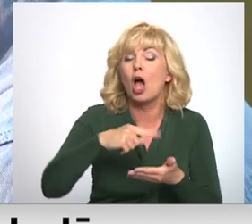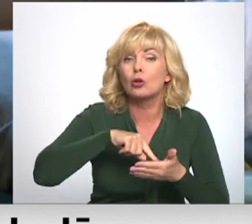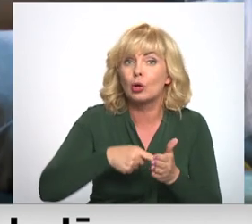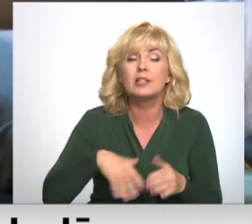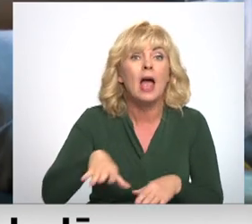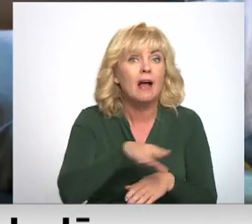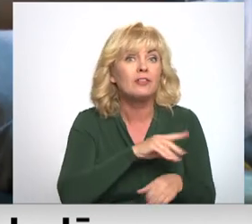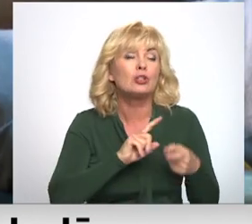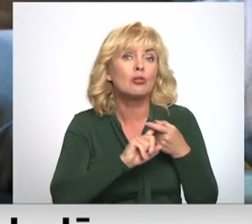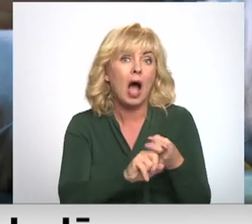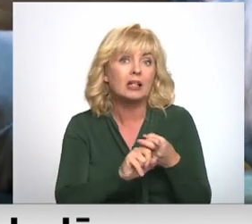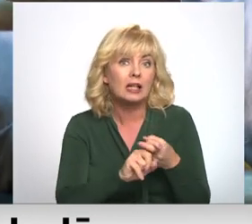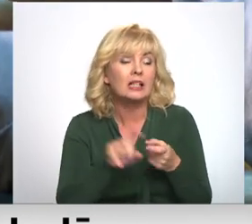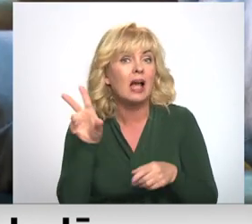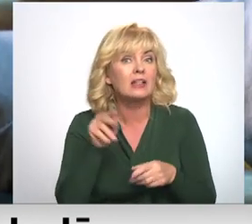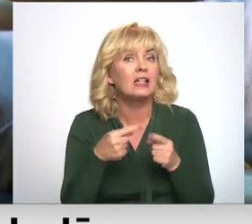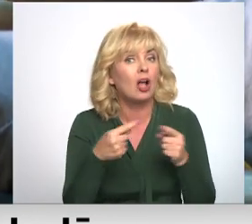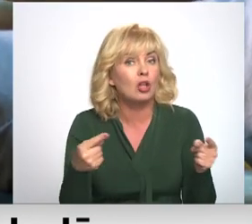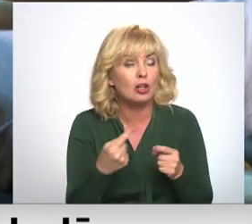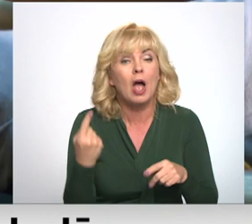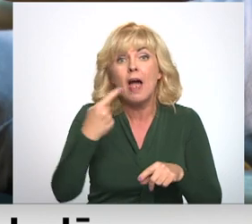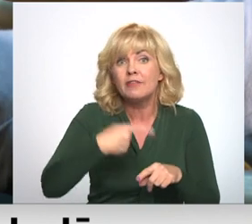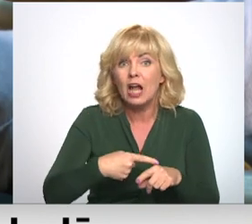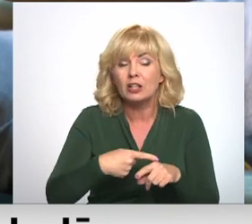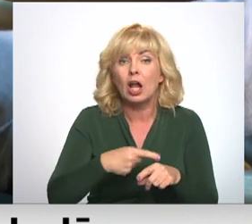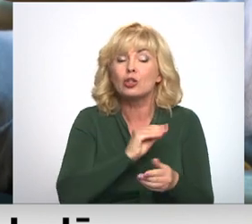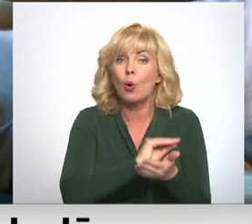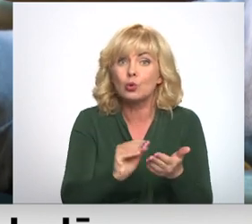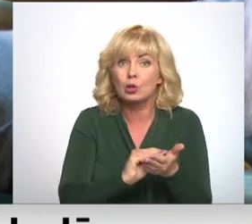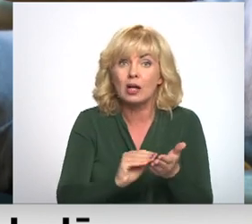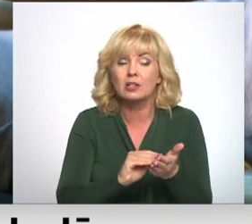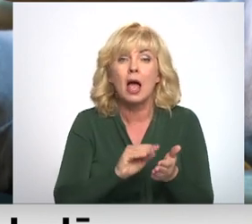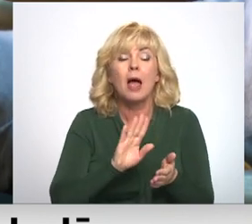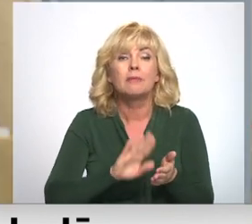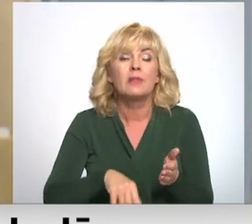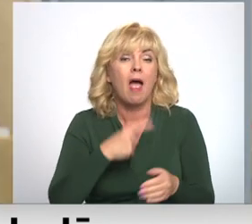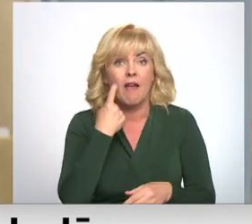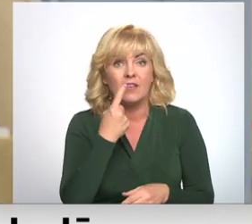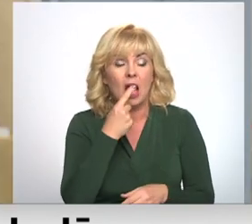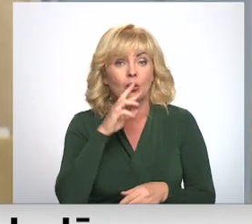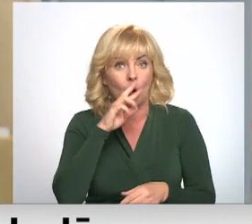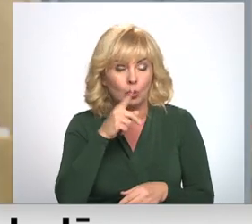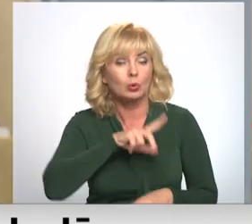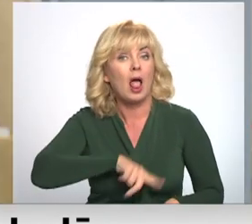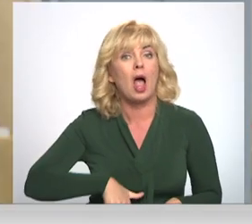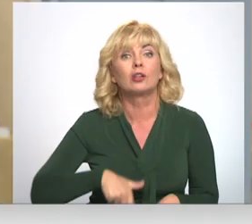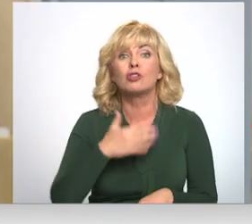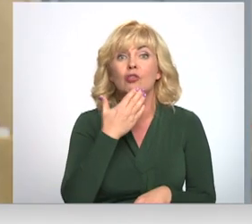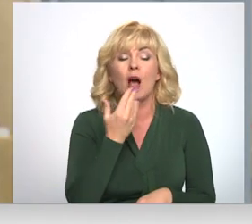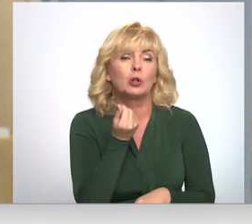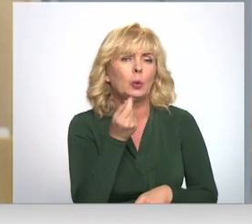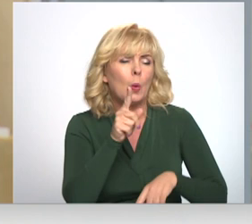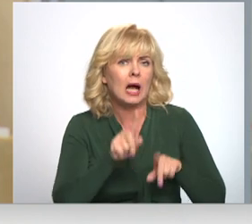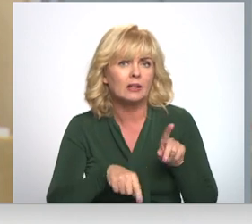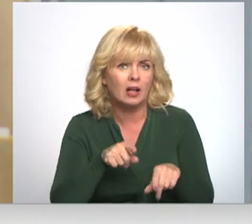viss atkarīgs no diktāta teksta. Vienu reizi viņš diktātu uzrakstīja bez nevienas pašas kļūdas. Latviešu valodā sanāk ļoti reti rakstīt,